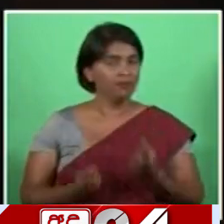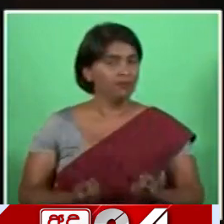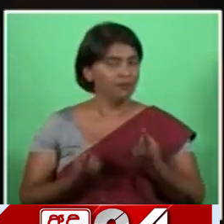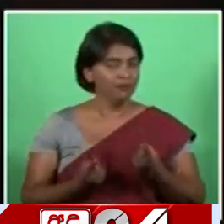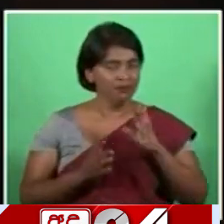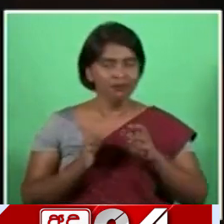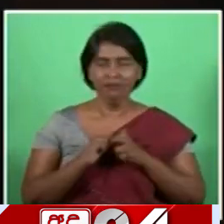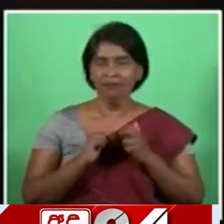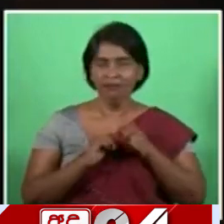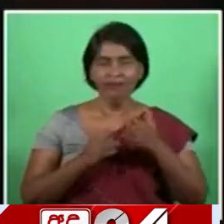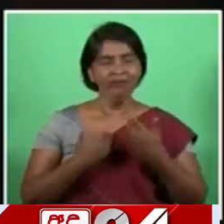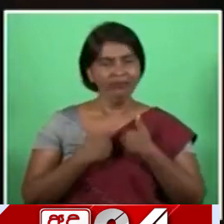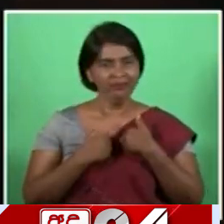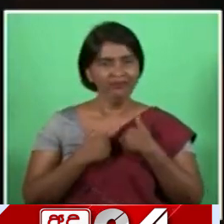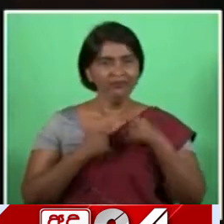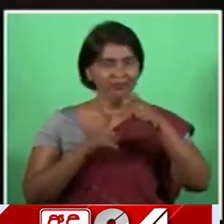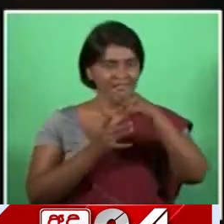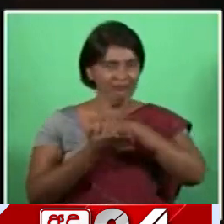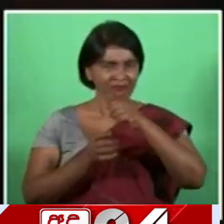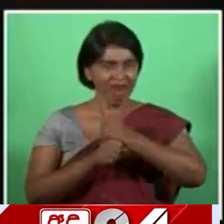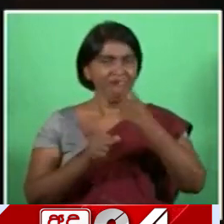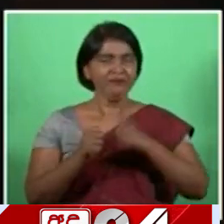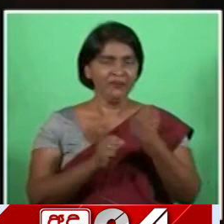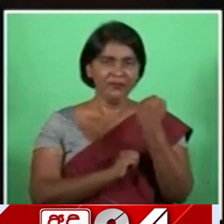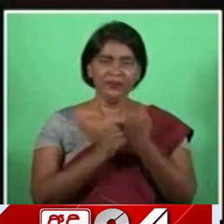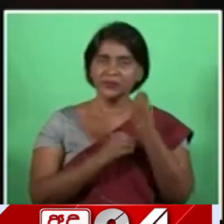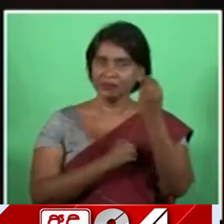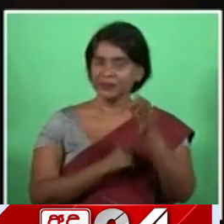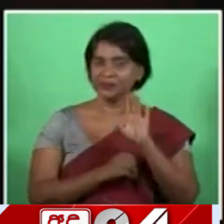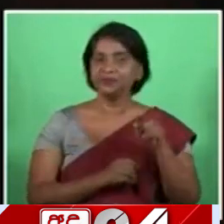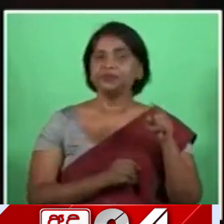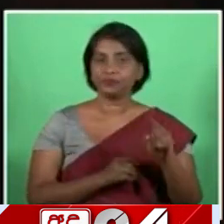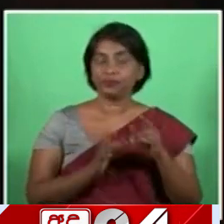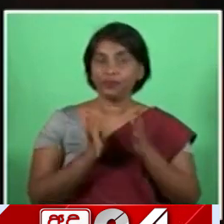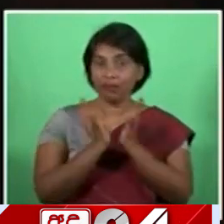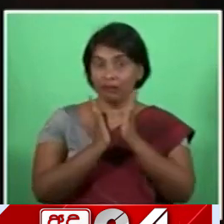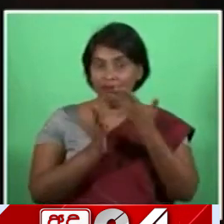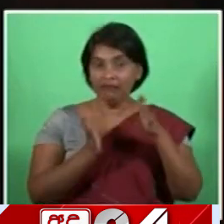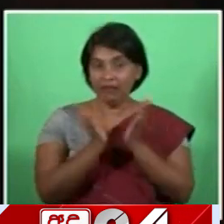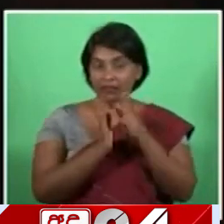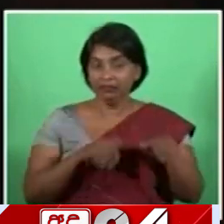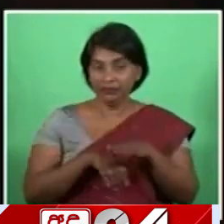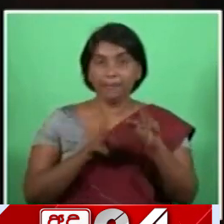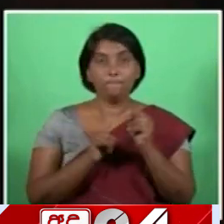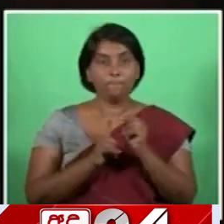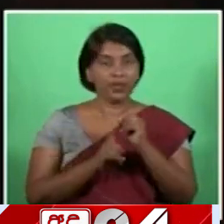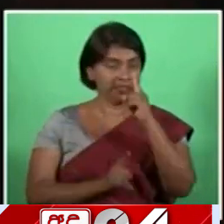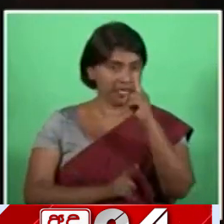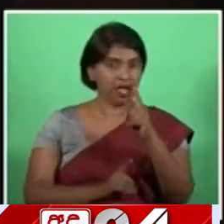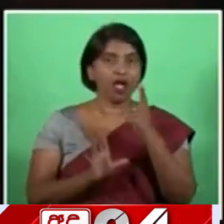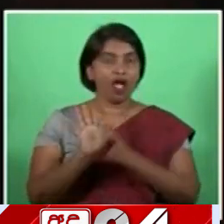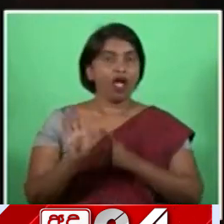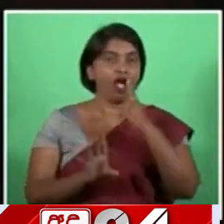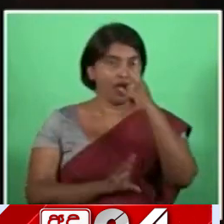යටතේ අපි දිස්ත්‍රික්ක ලේකම්වරුන්ට බලය පවර්ලා තියෙනවා රක්ෂිතය තුල පර්ච් එකක්